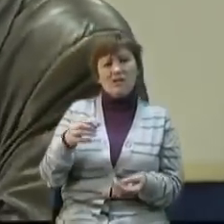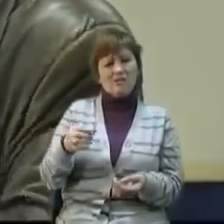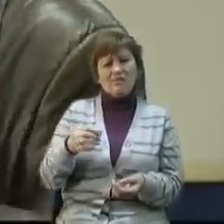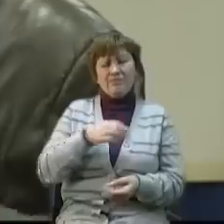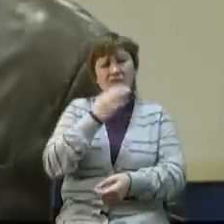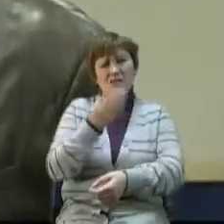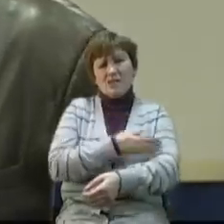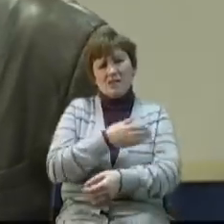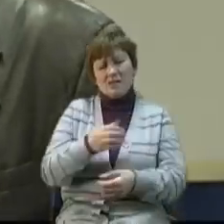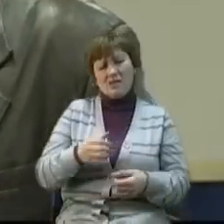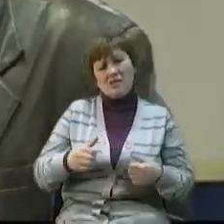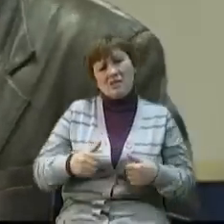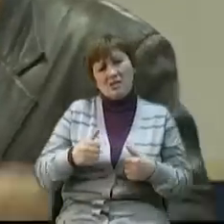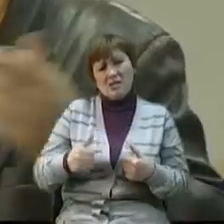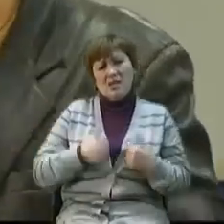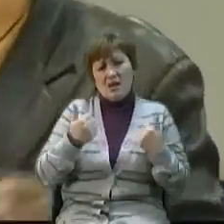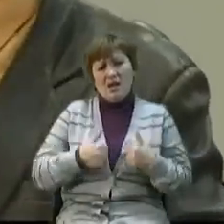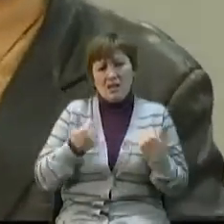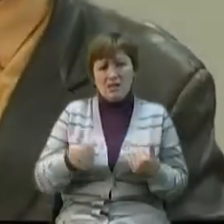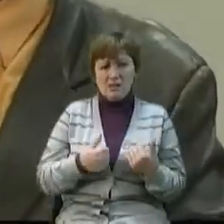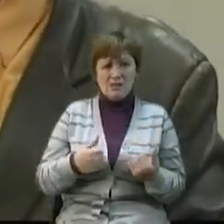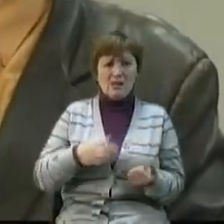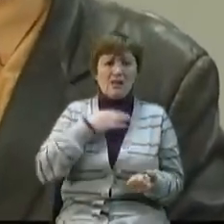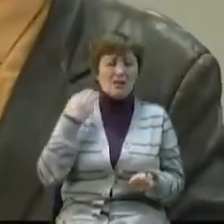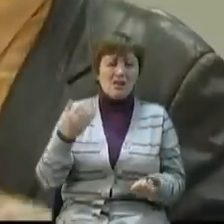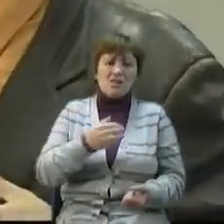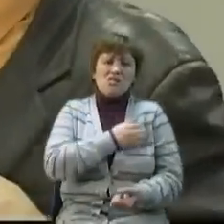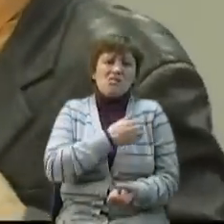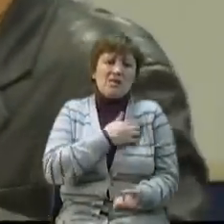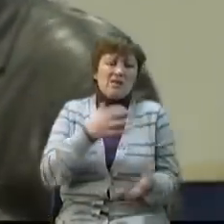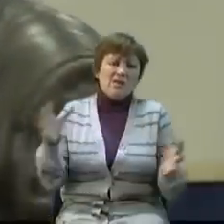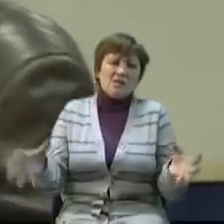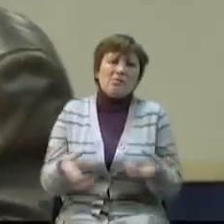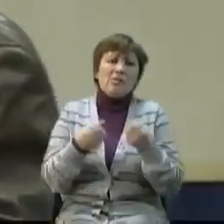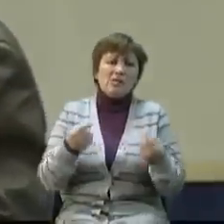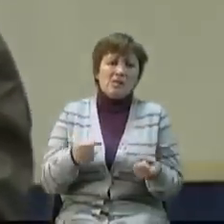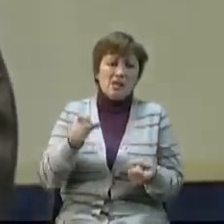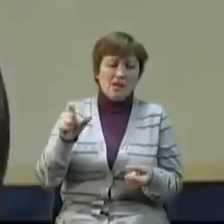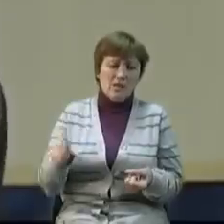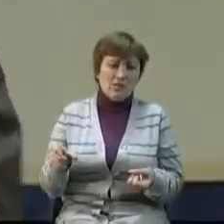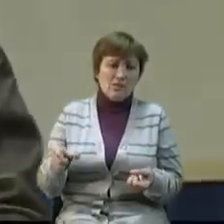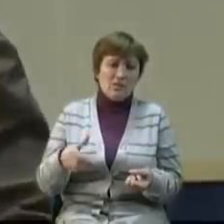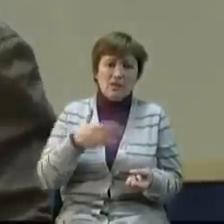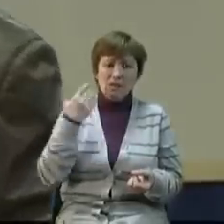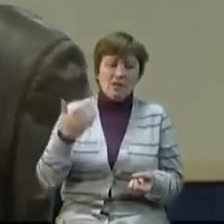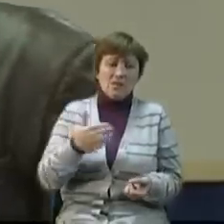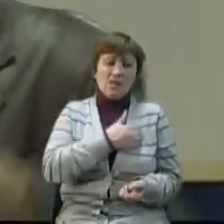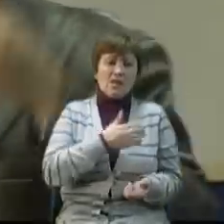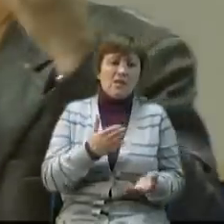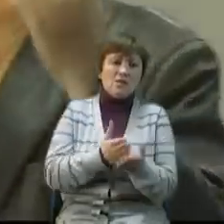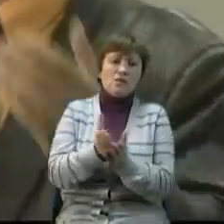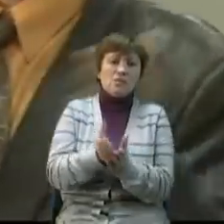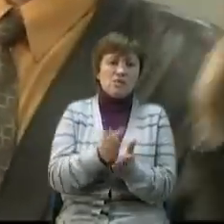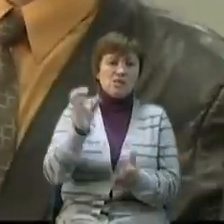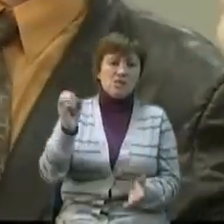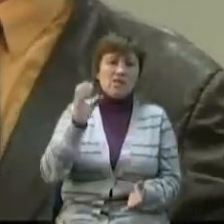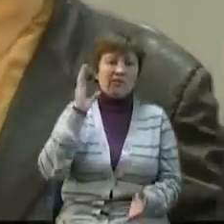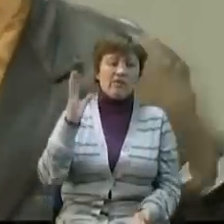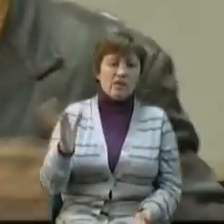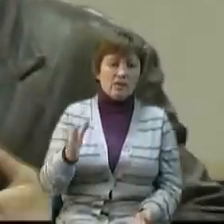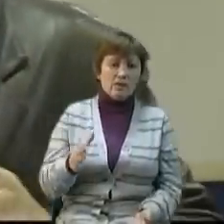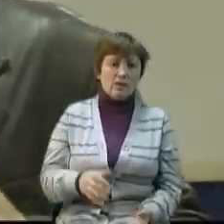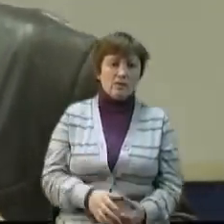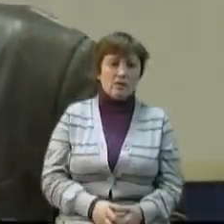что у меня нет желания спасать людей. У меня нету желания служить Евангелию. И я как-то встал,